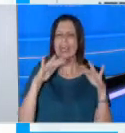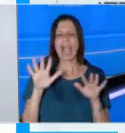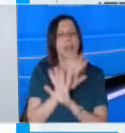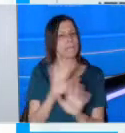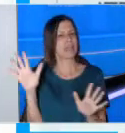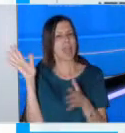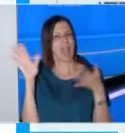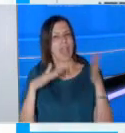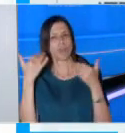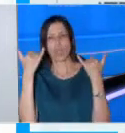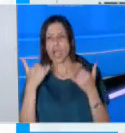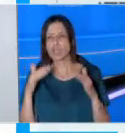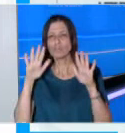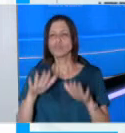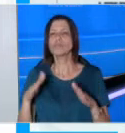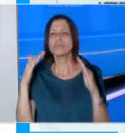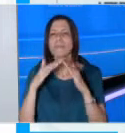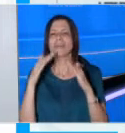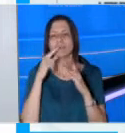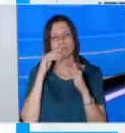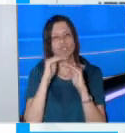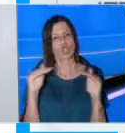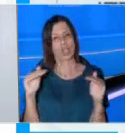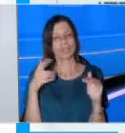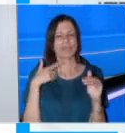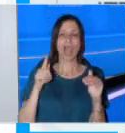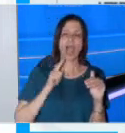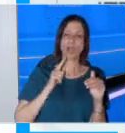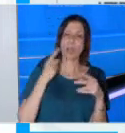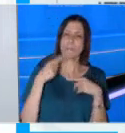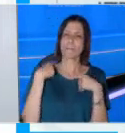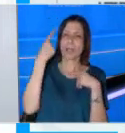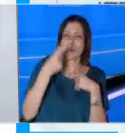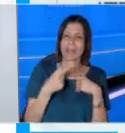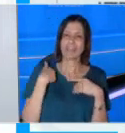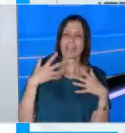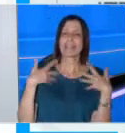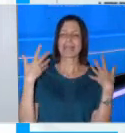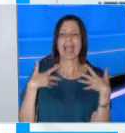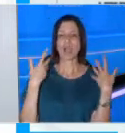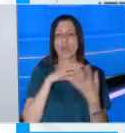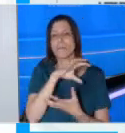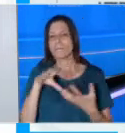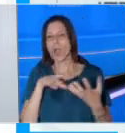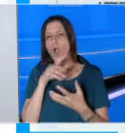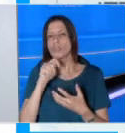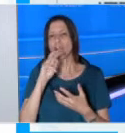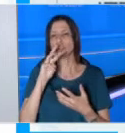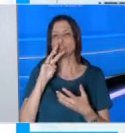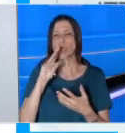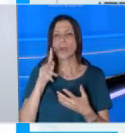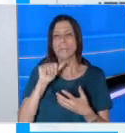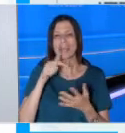אלימות, עכשיו שבו בבתים שלכם בשקט וחכו לגל הבא, שאז תתגעגעו לפרעות תשפה, כי נהיה חזקים,